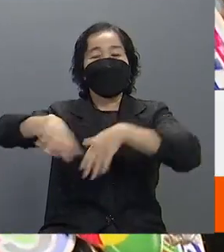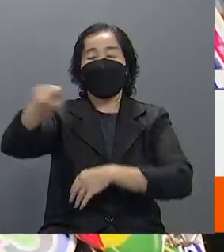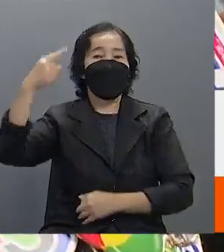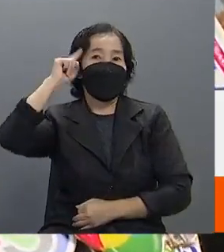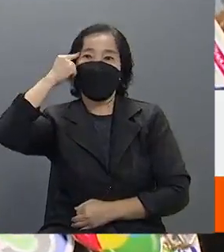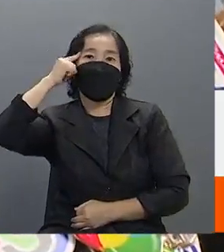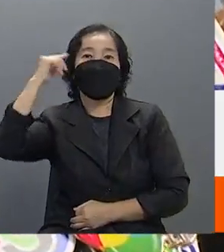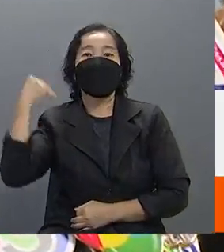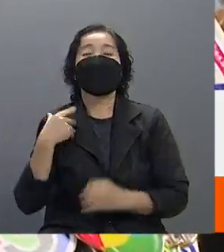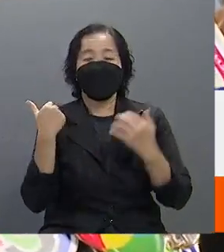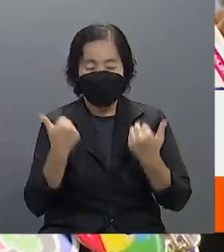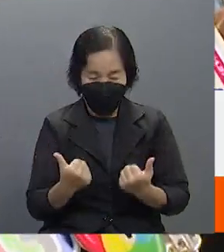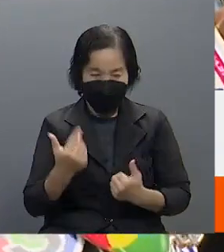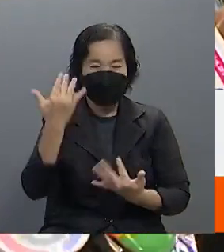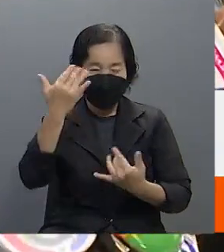น่าจะต้องได้